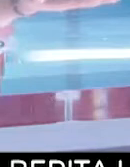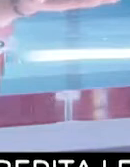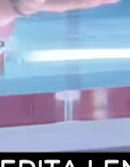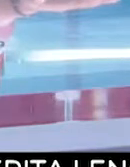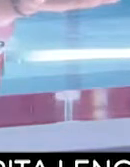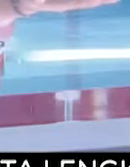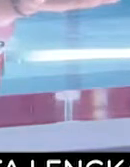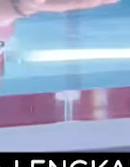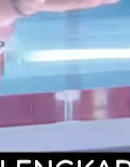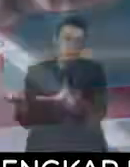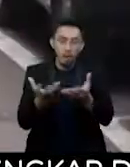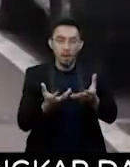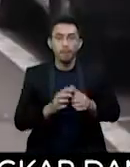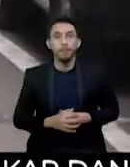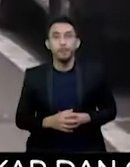dilaporkan.